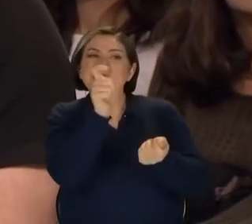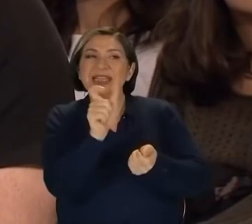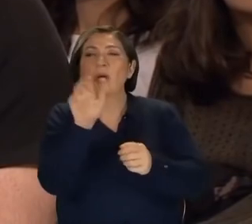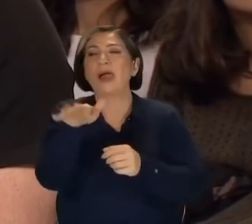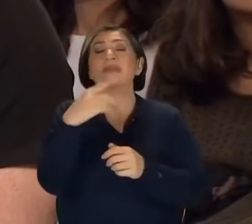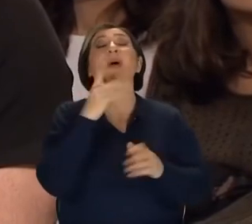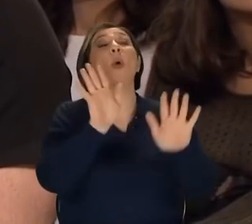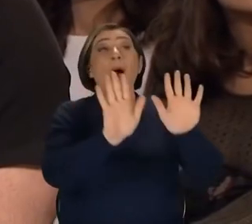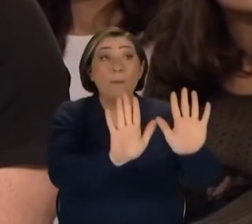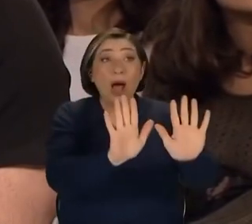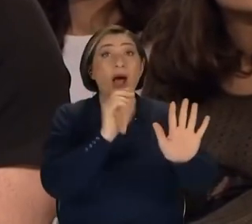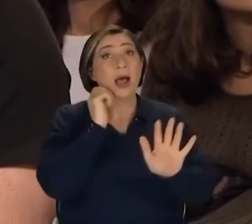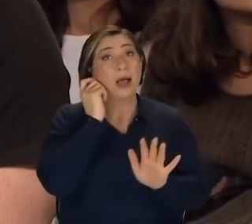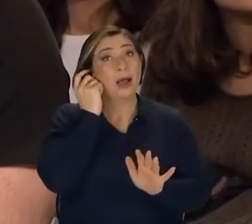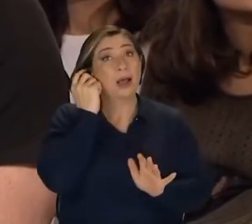ama